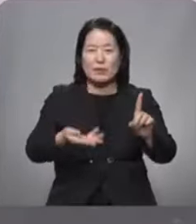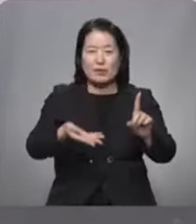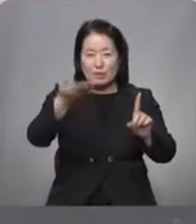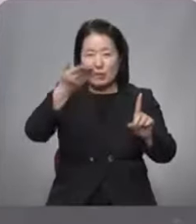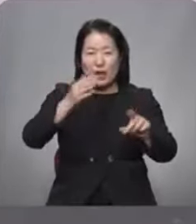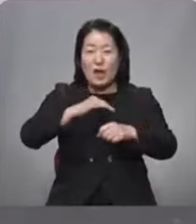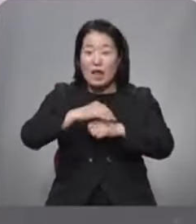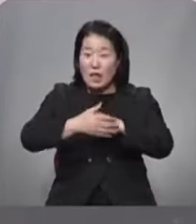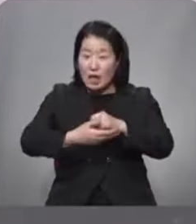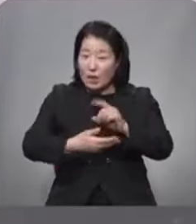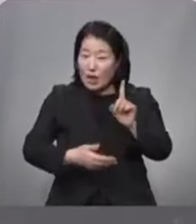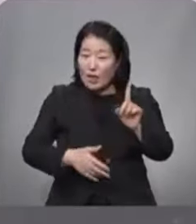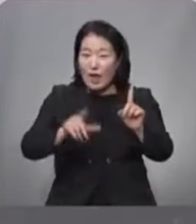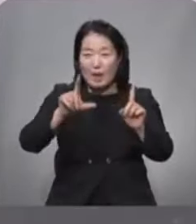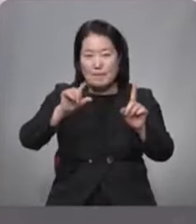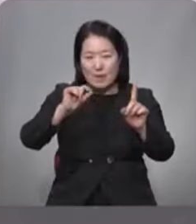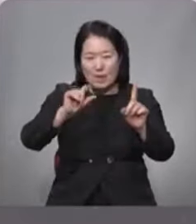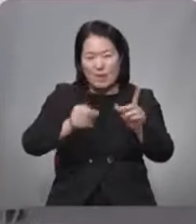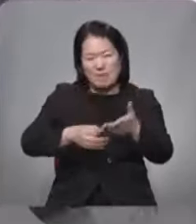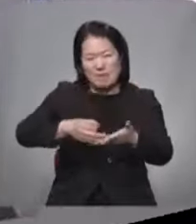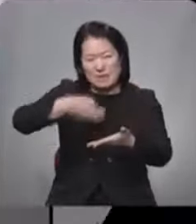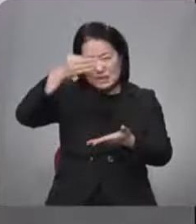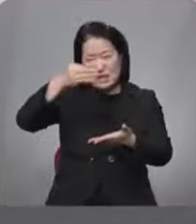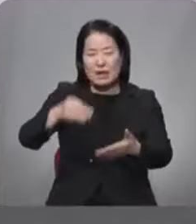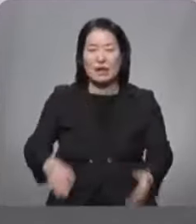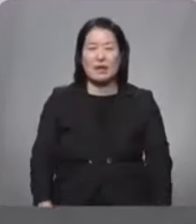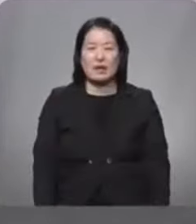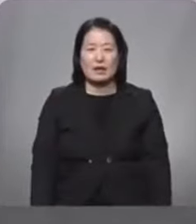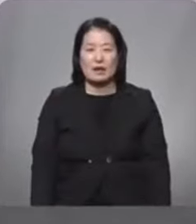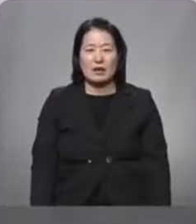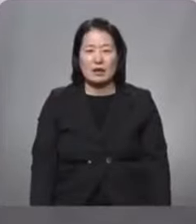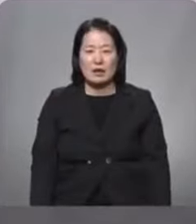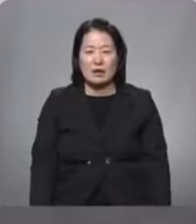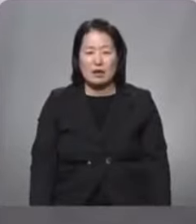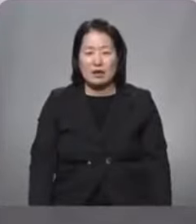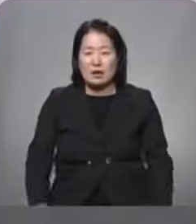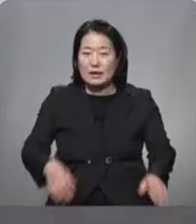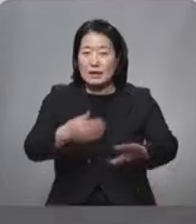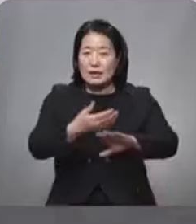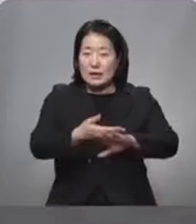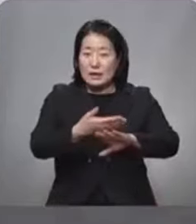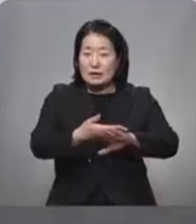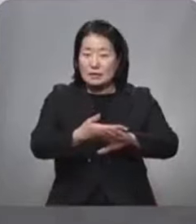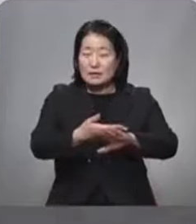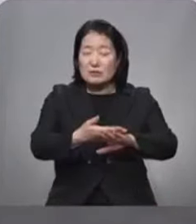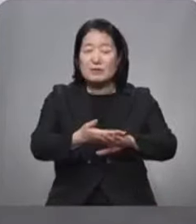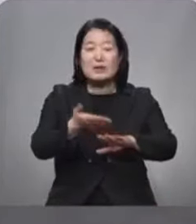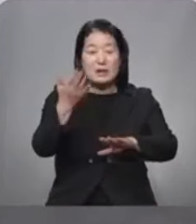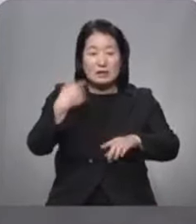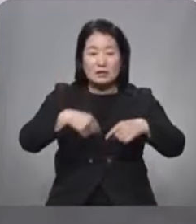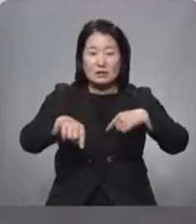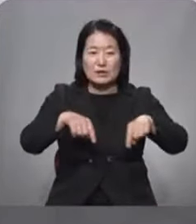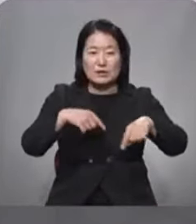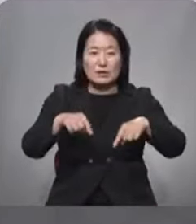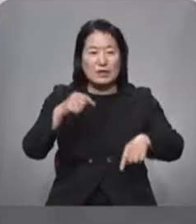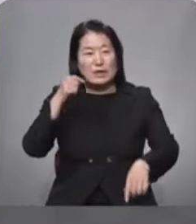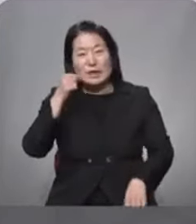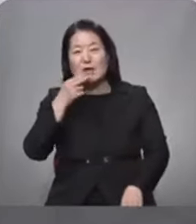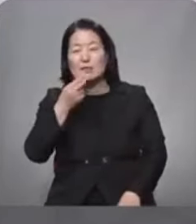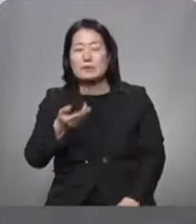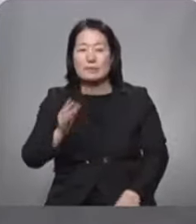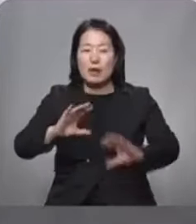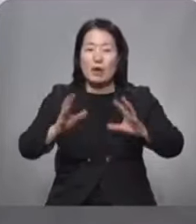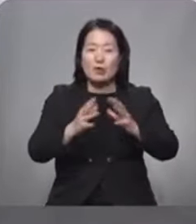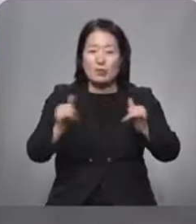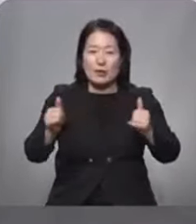사과 한계가 만 원을 과하는 시대입니다 다른 정권에서 찾아보기 힘들었던 인기 없는 정책이지만 우리 국민들에게